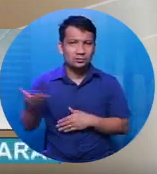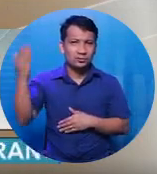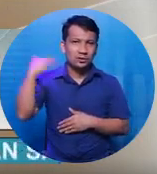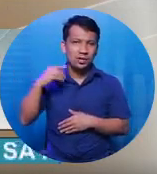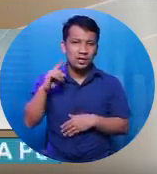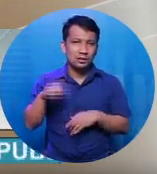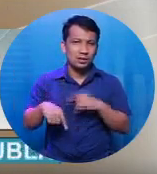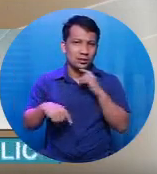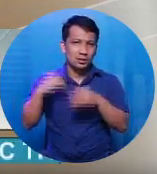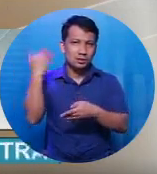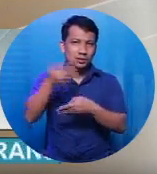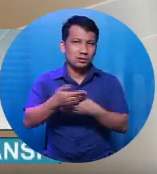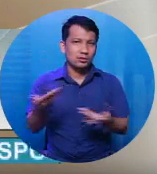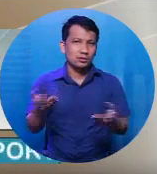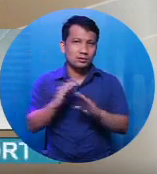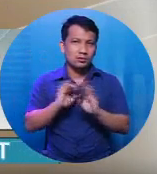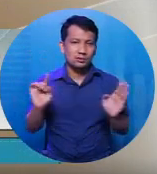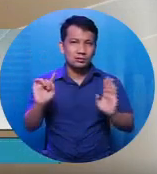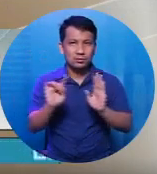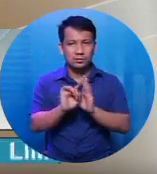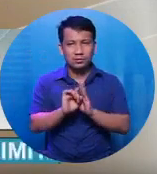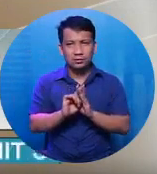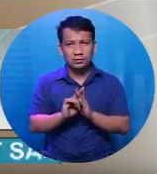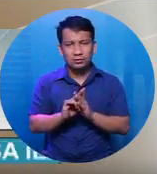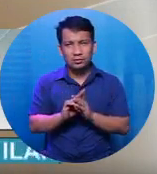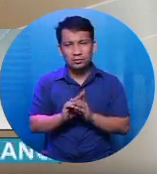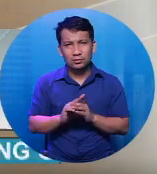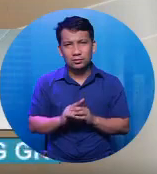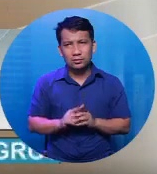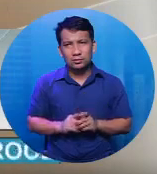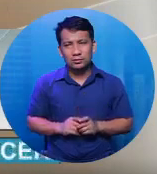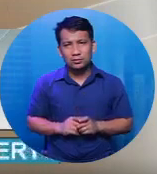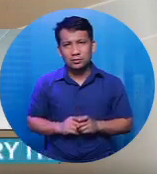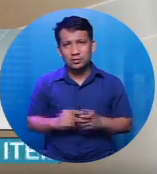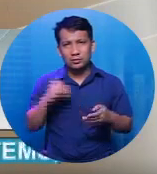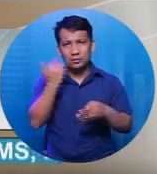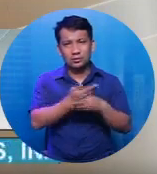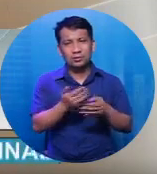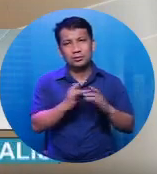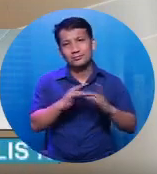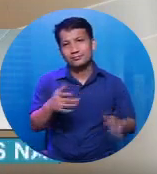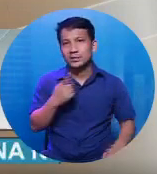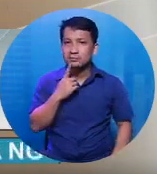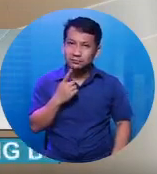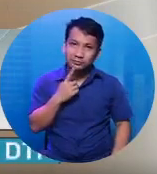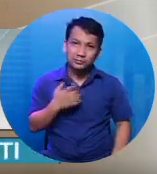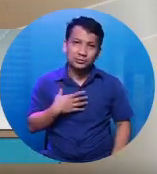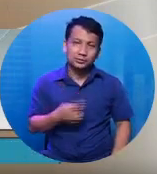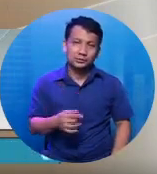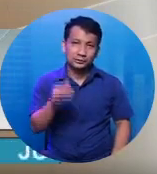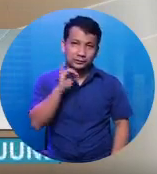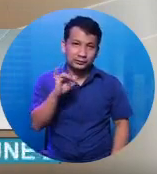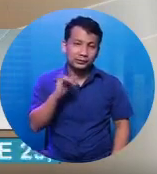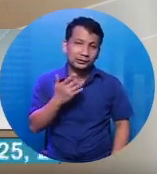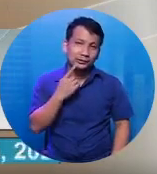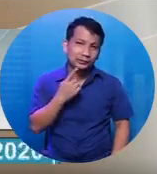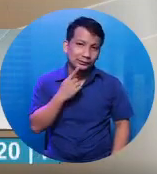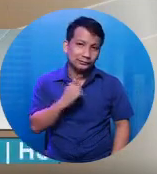sir, lockdown po talaga, bawal po. Kaya nga. Siyempre, nakakamiss rin po uminom, sir, siyempre. Nakakamiss